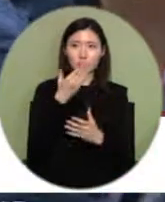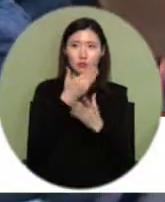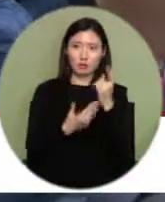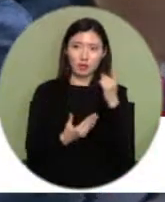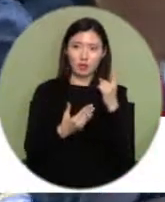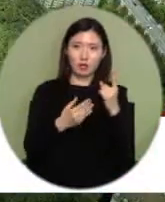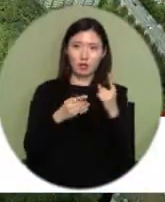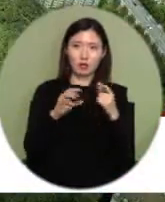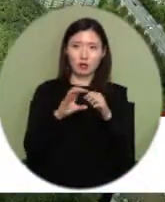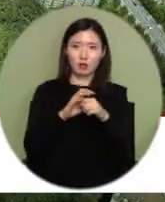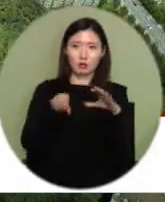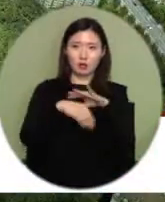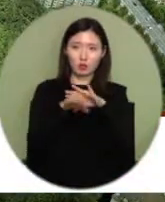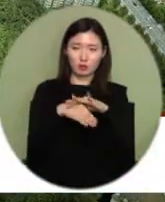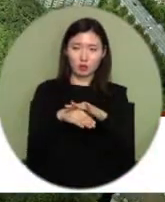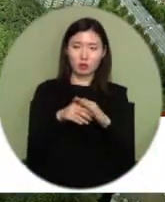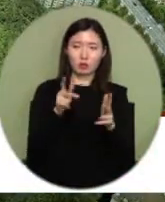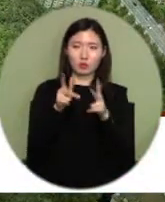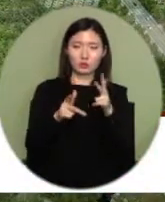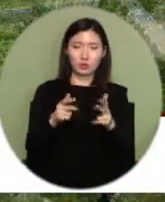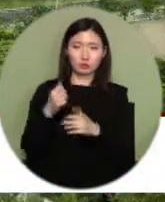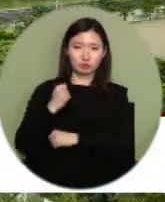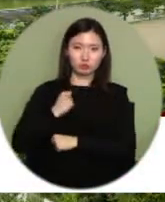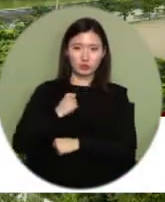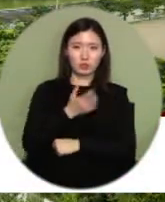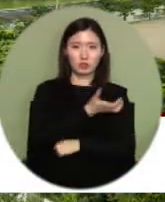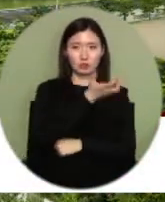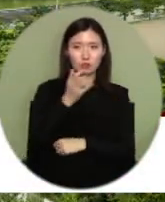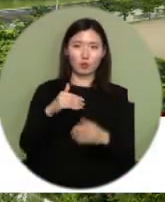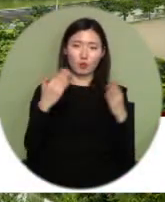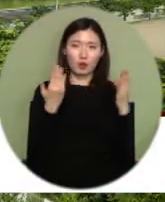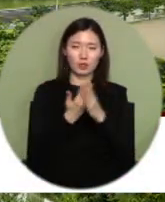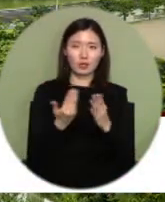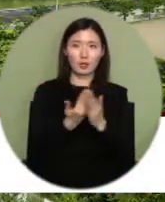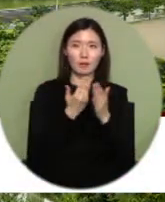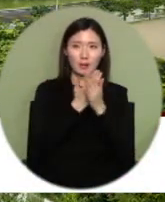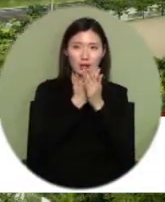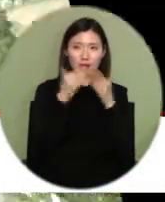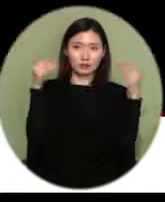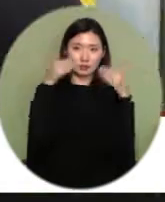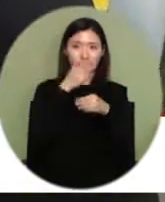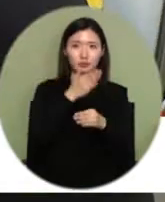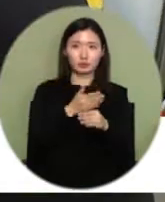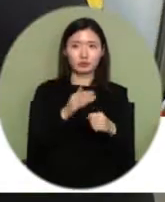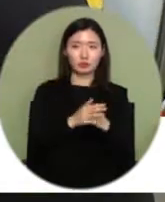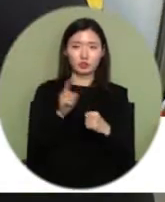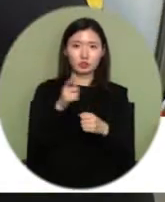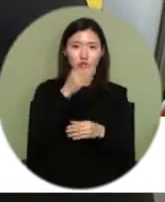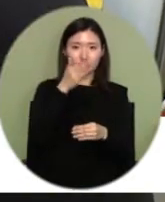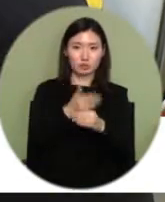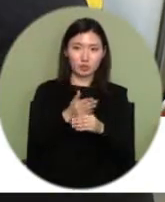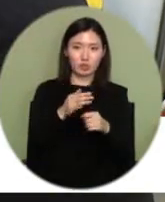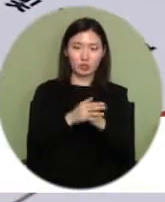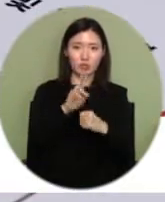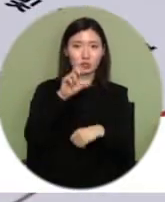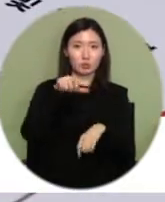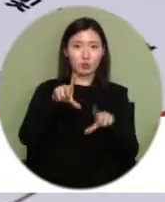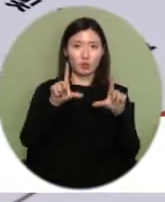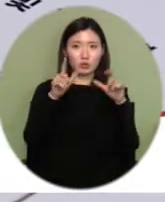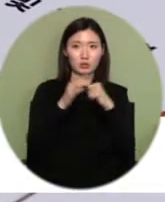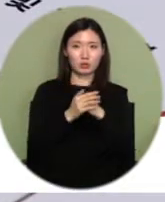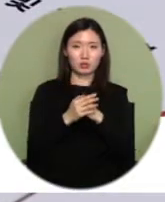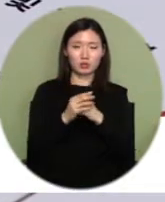공사가 시작되고 부대 이전도 완료되면서 개발은 근무사를 타고 있습니다 이런 가운데 지난달 25일